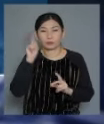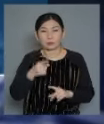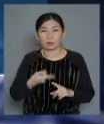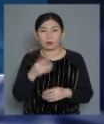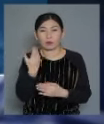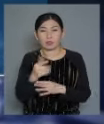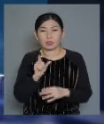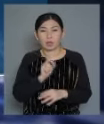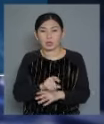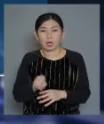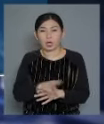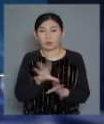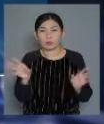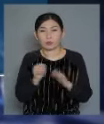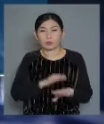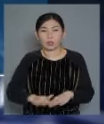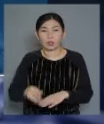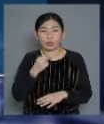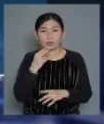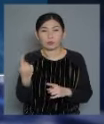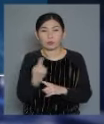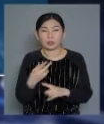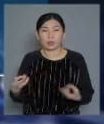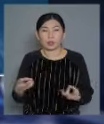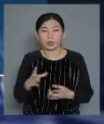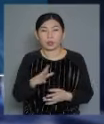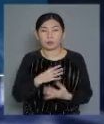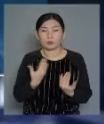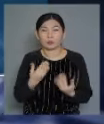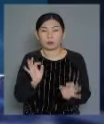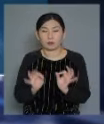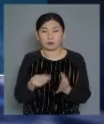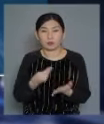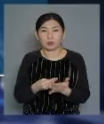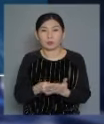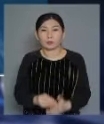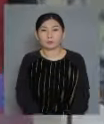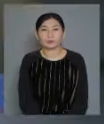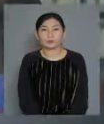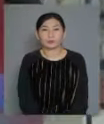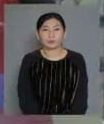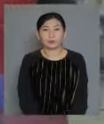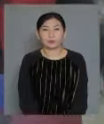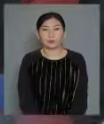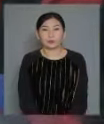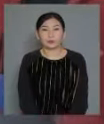задача – обеспечить наше население товарами первой необходимости по доступным ценам.